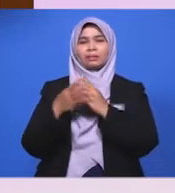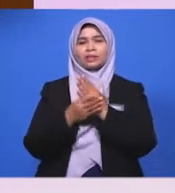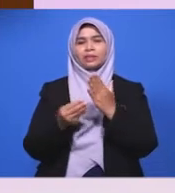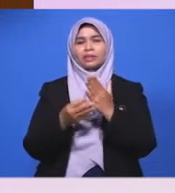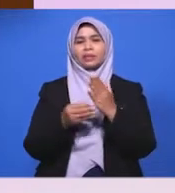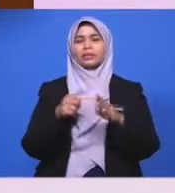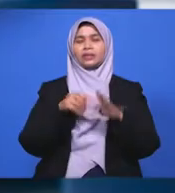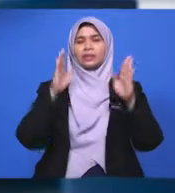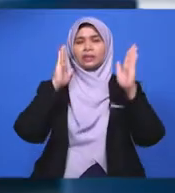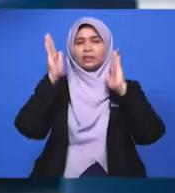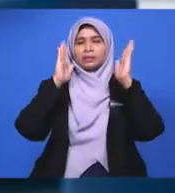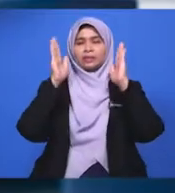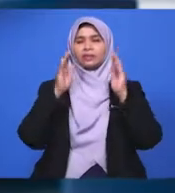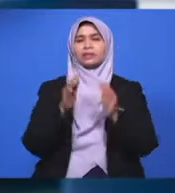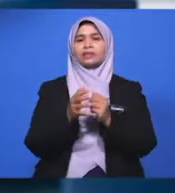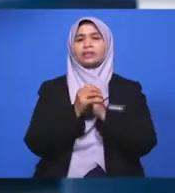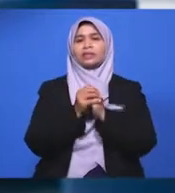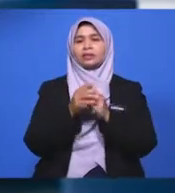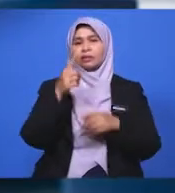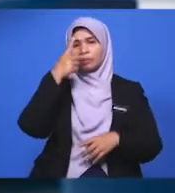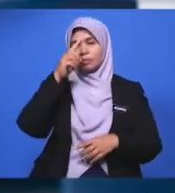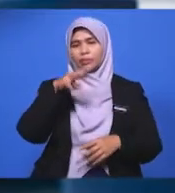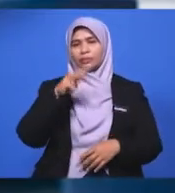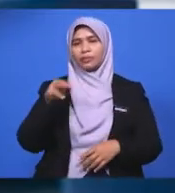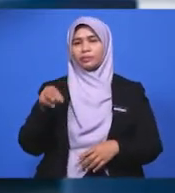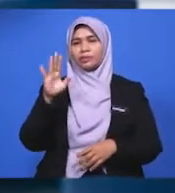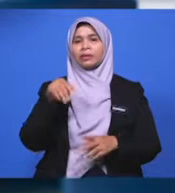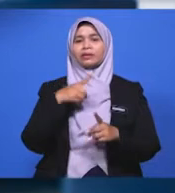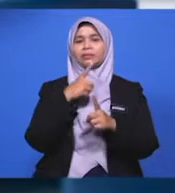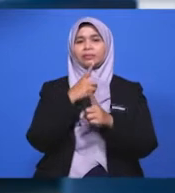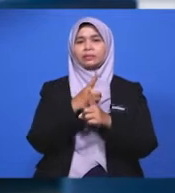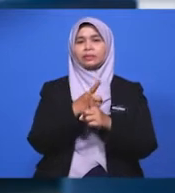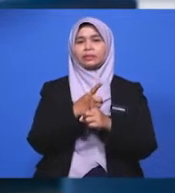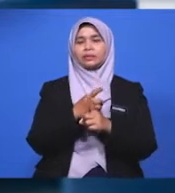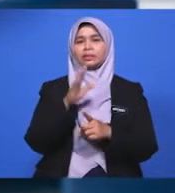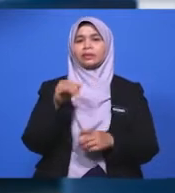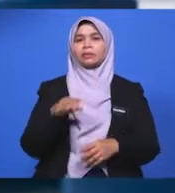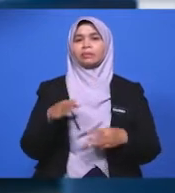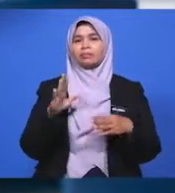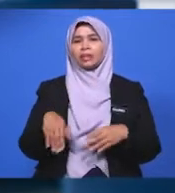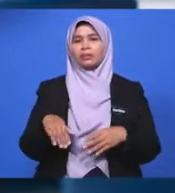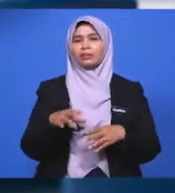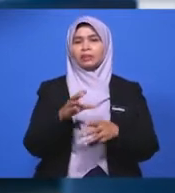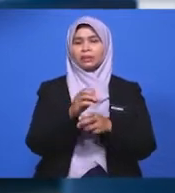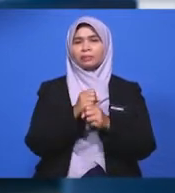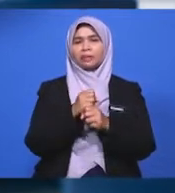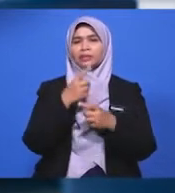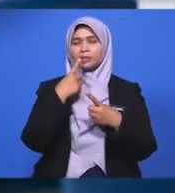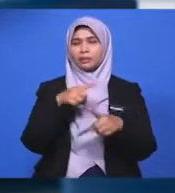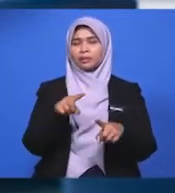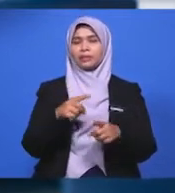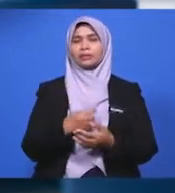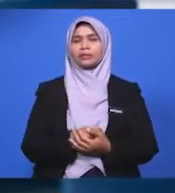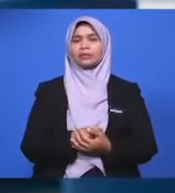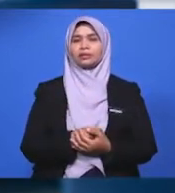Malaysia. Tahniah untuk murid-murid yang betul. Yang masih belum mendapat